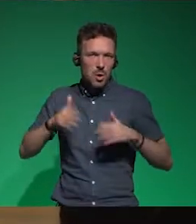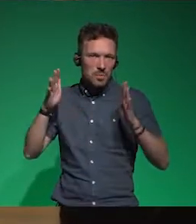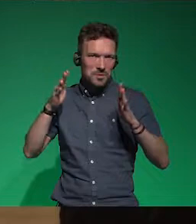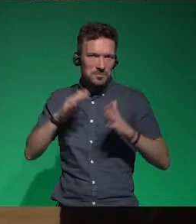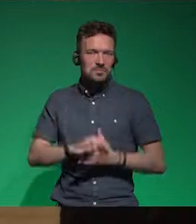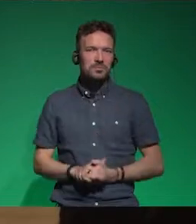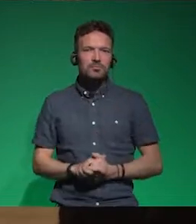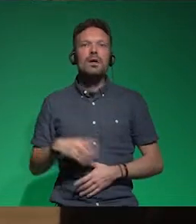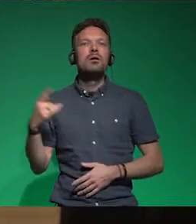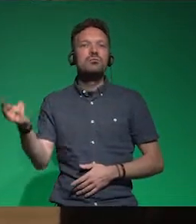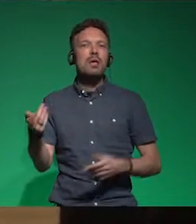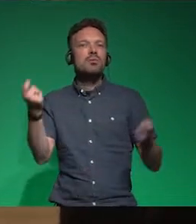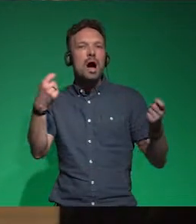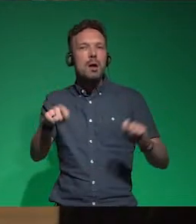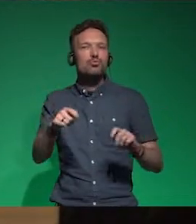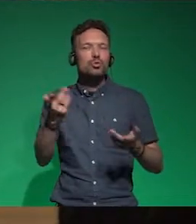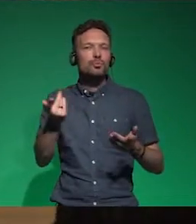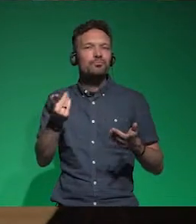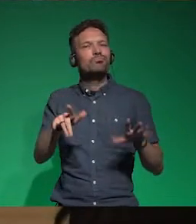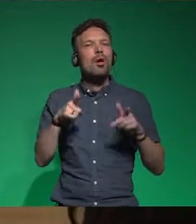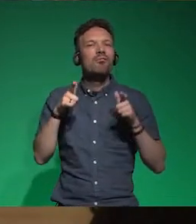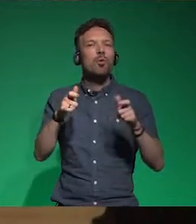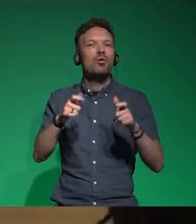der einen Abschluss in Forstwissenschaft